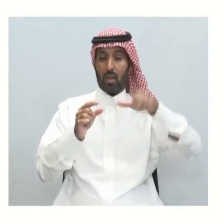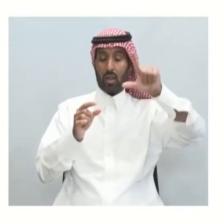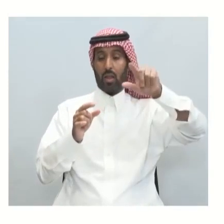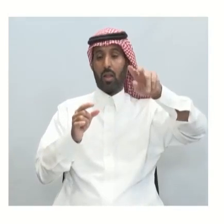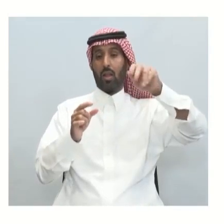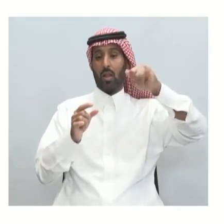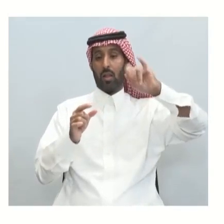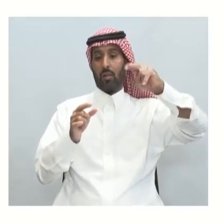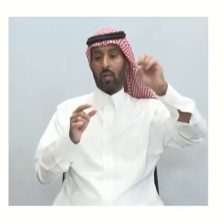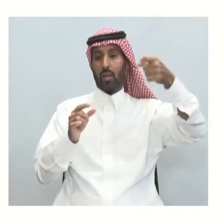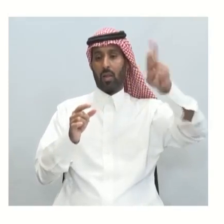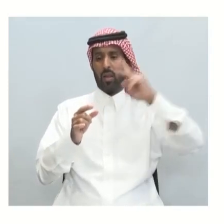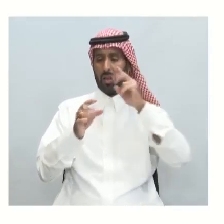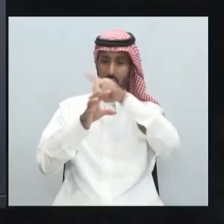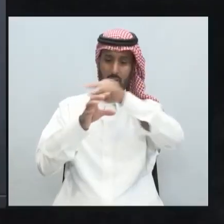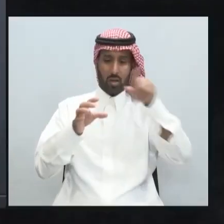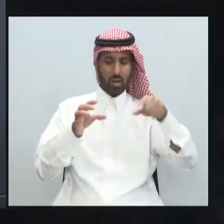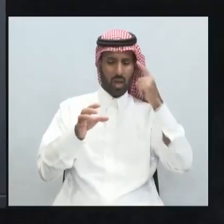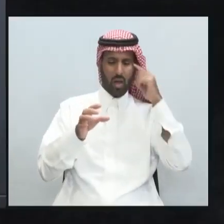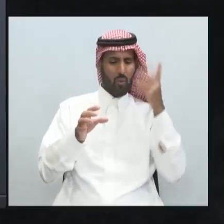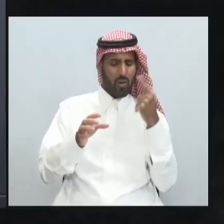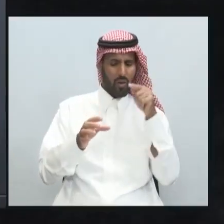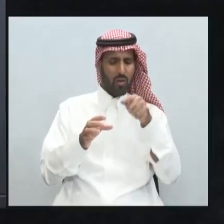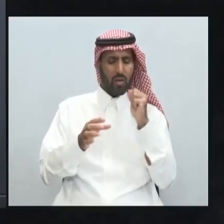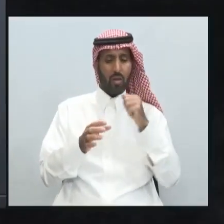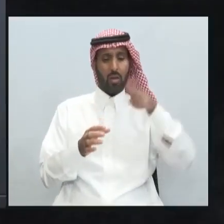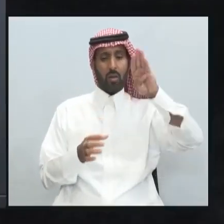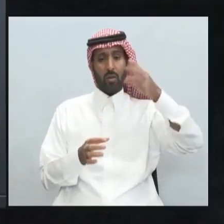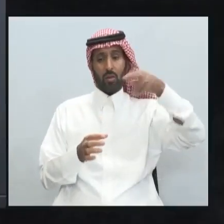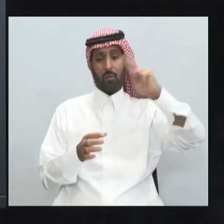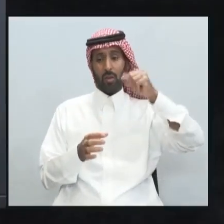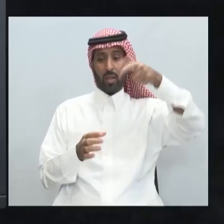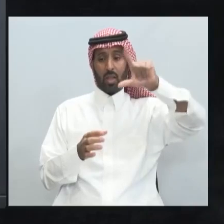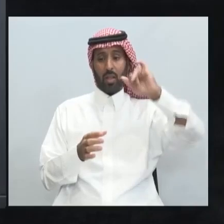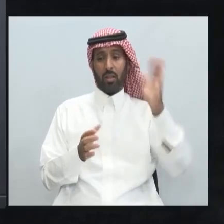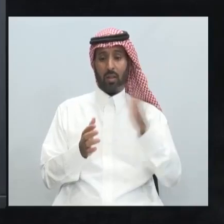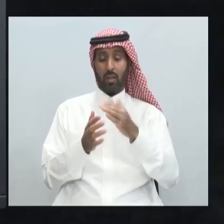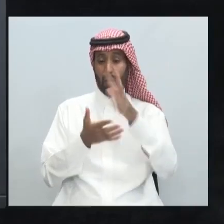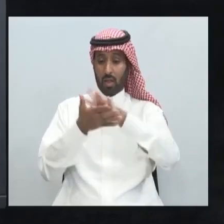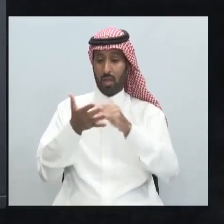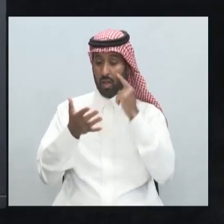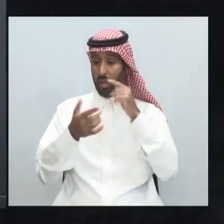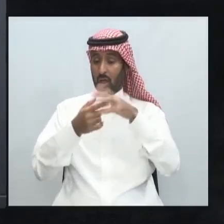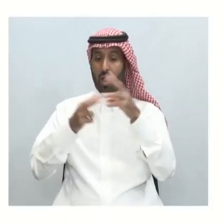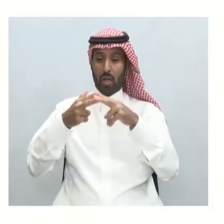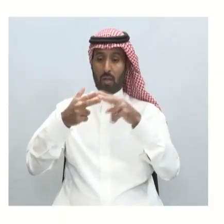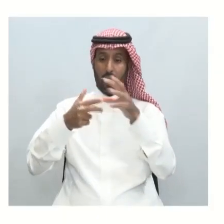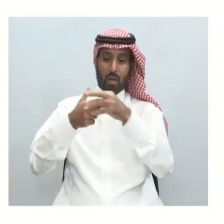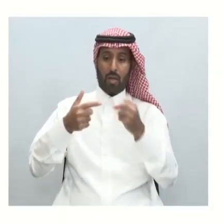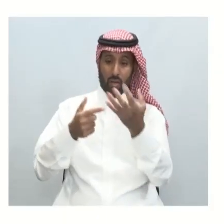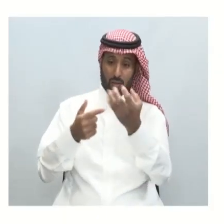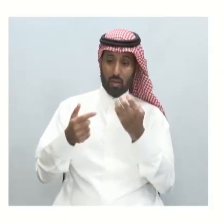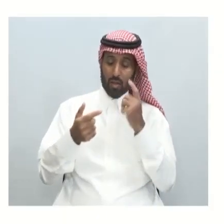بي ار على الرسم البياني كيف سادد بروميد الليثيوم لابد ان اعود لجدول الكهروسالبيه حتى استخرج